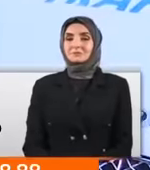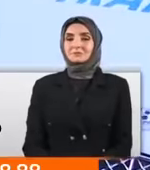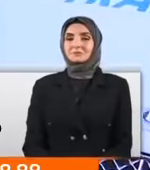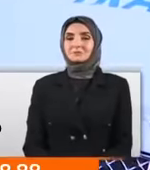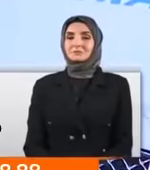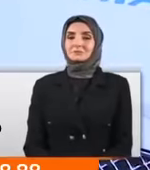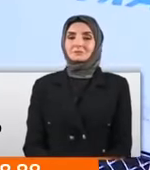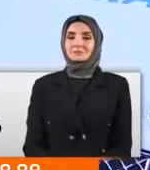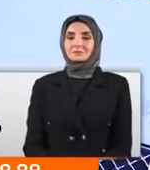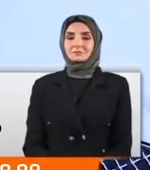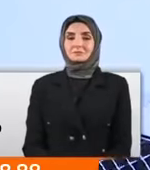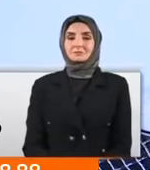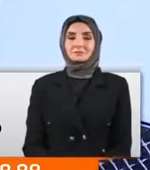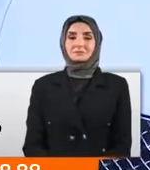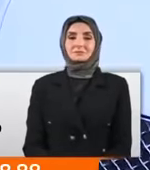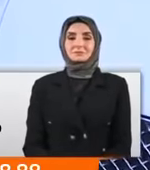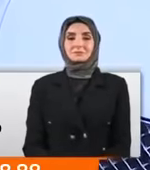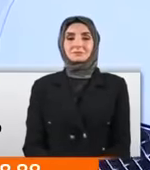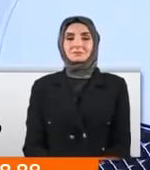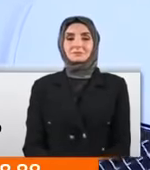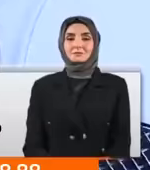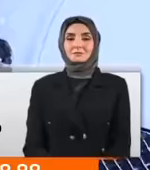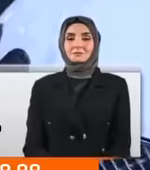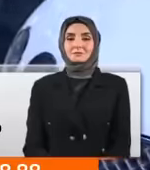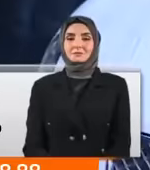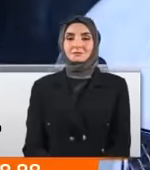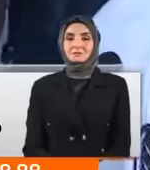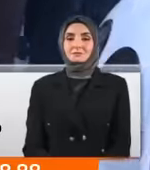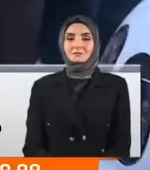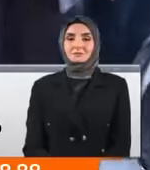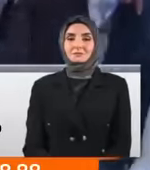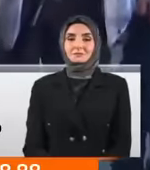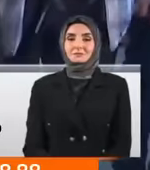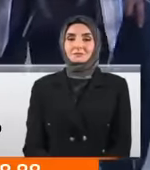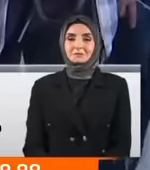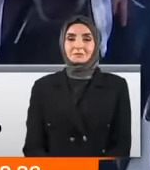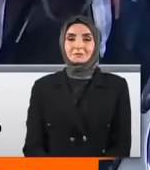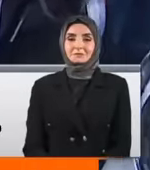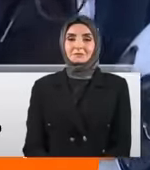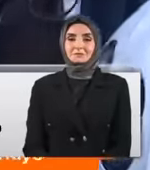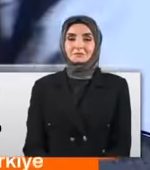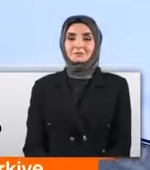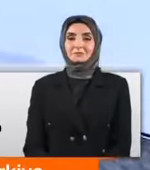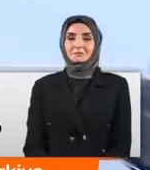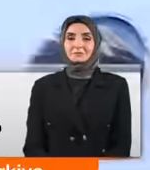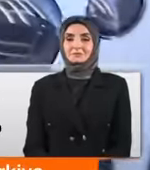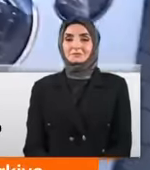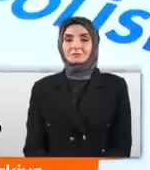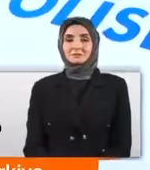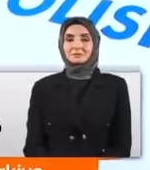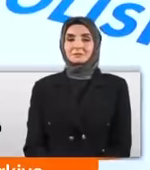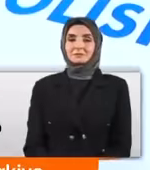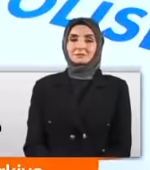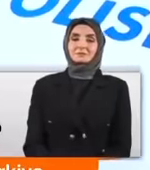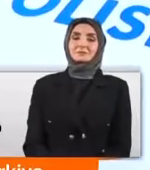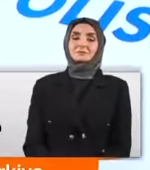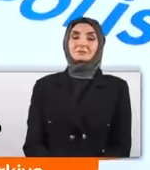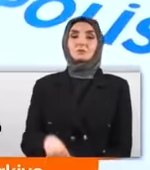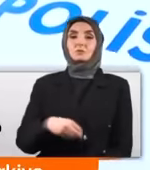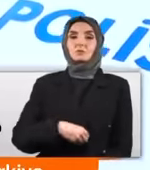olsunlar. Hiç bu kadar lüksünü görmemişsinizdir bir trafik arabası olarak. Evet evet. Çok güzel oldu. İşte